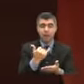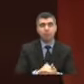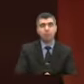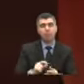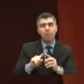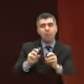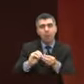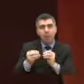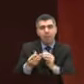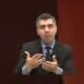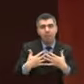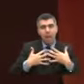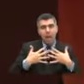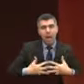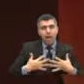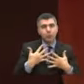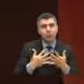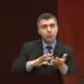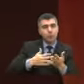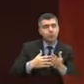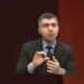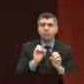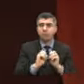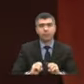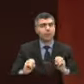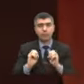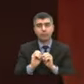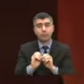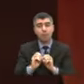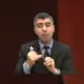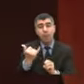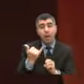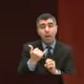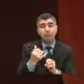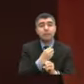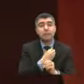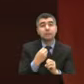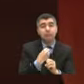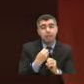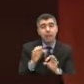ومشكل ما كاين مشكل ديال الحكمة، وكاين مشكل ديال التدبير كذلك، وكاين مشكل ديال بعض الإجراءات حتى